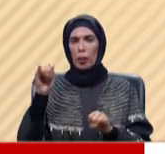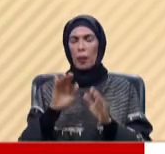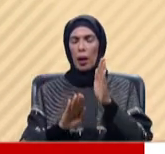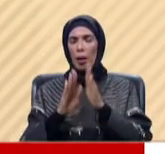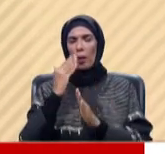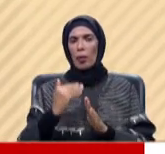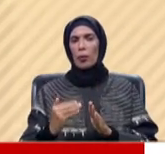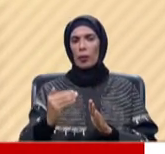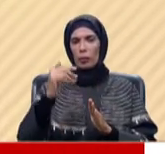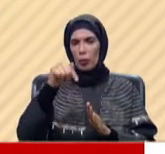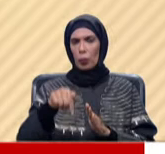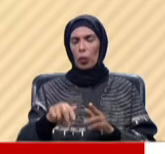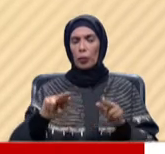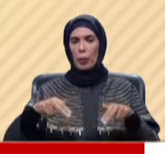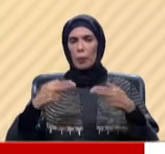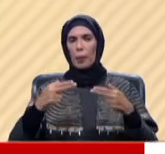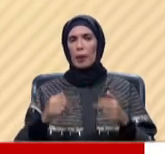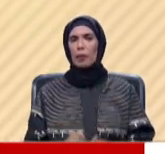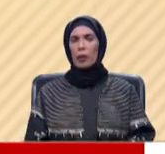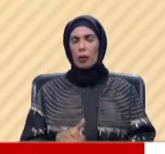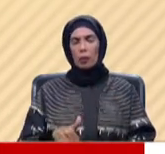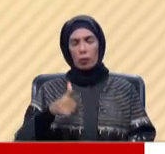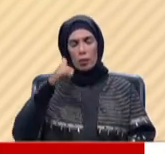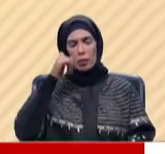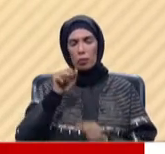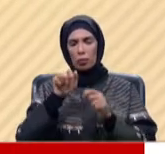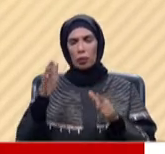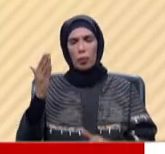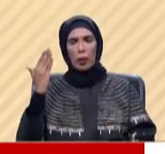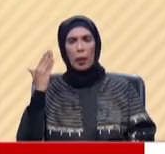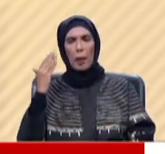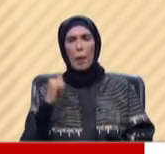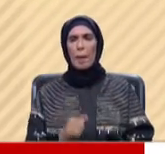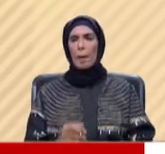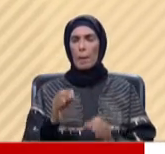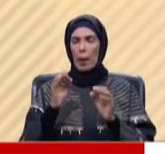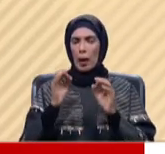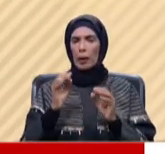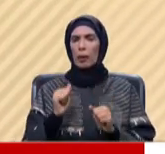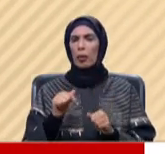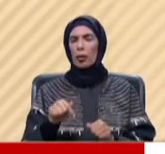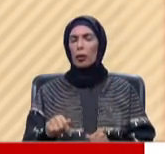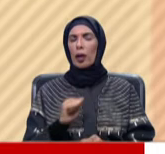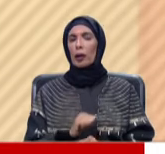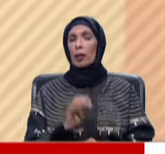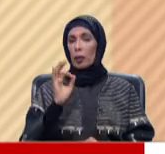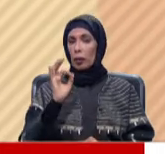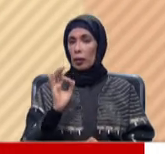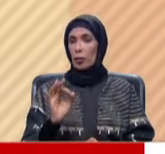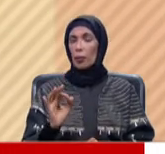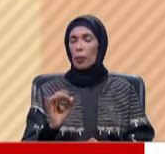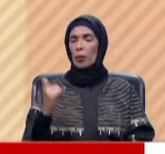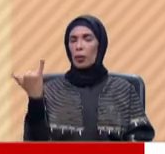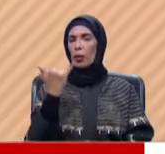المستدامة والتي عقدت عن بعد. وفي اتصال هاتفي في نشرة سابقة، أشارت سعادة الدكتورة جهاد الفاضل إلى